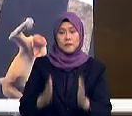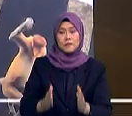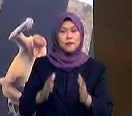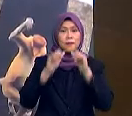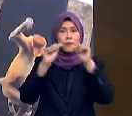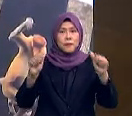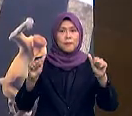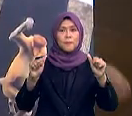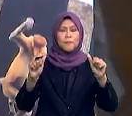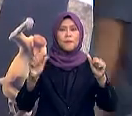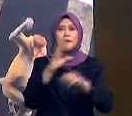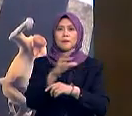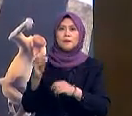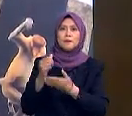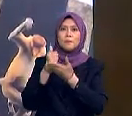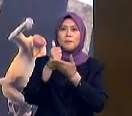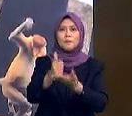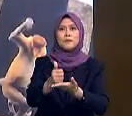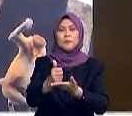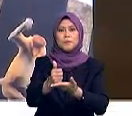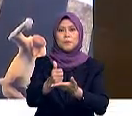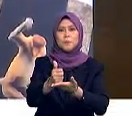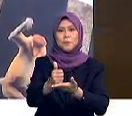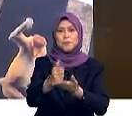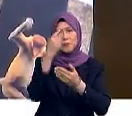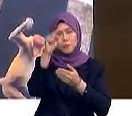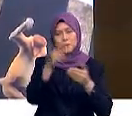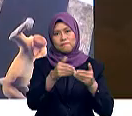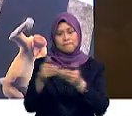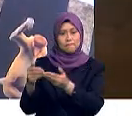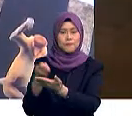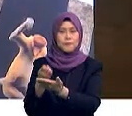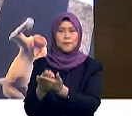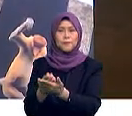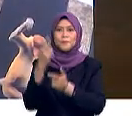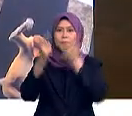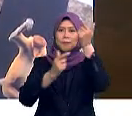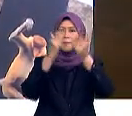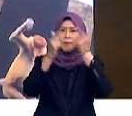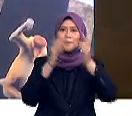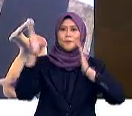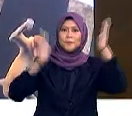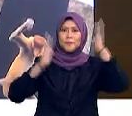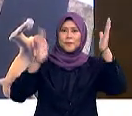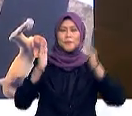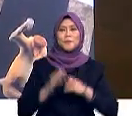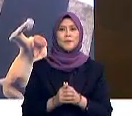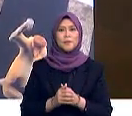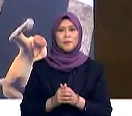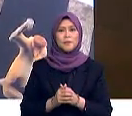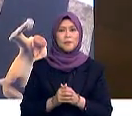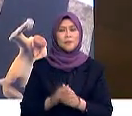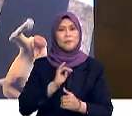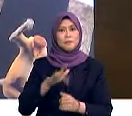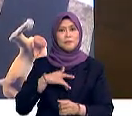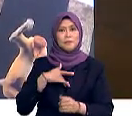juga ianya sekaligus membantu memulihkan lagi ekonomi pelancongan di negara kita. Jadi saya rasa